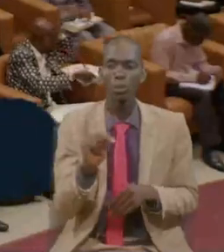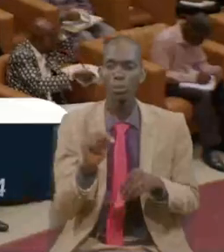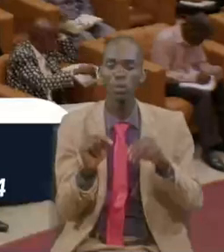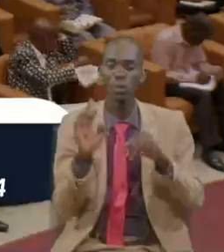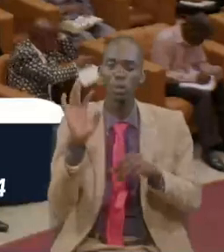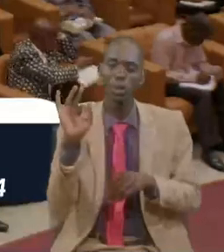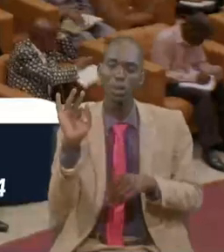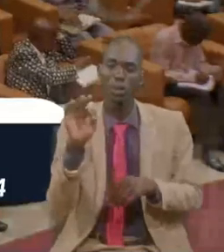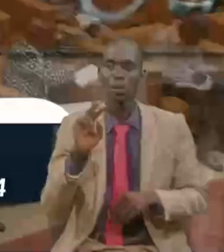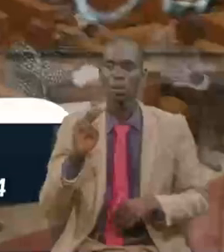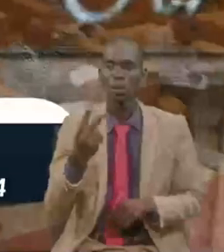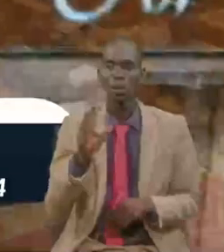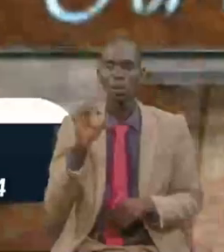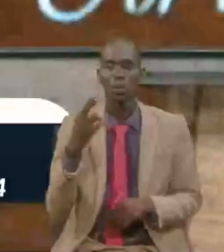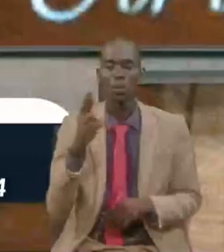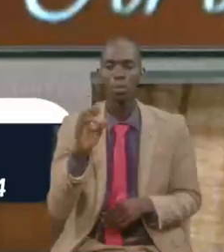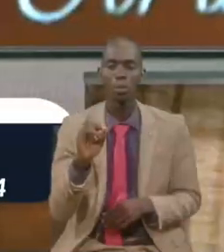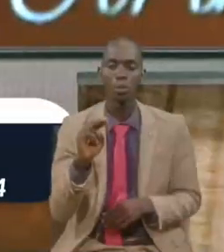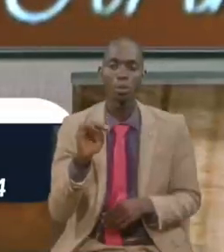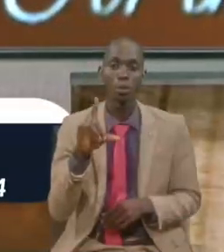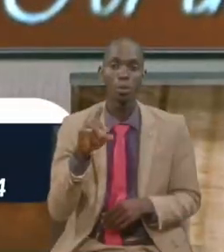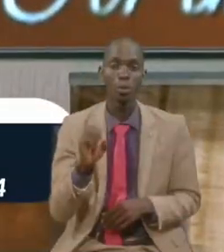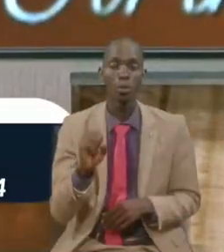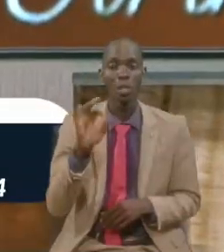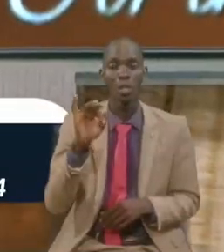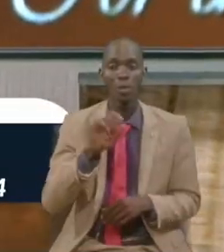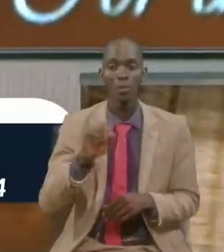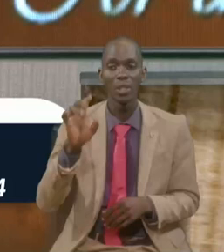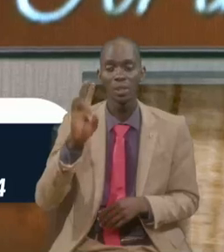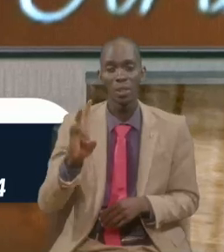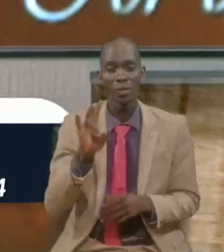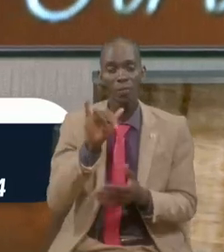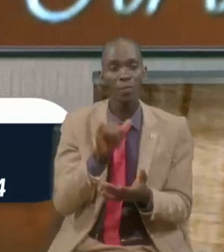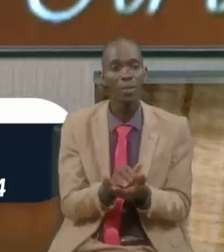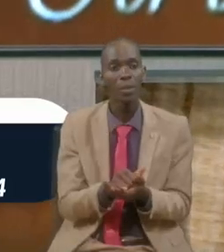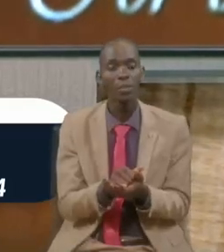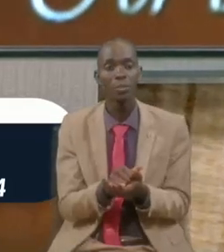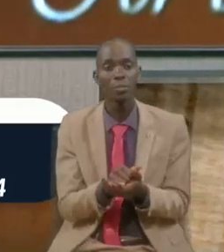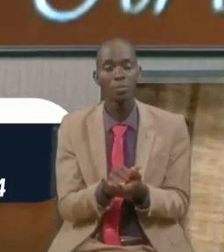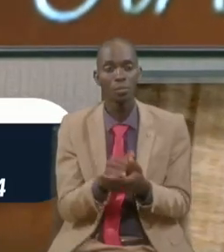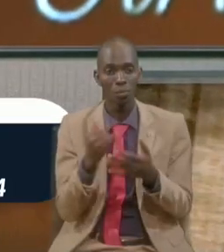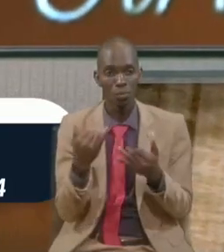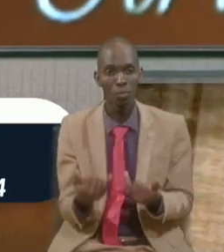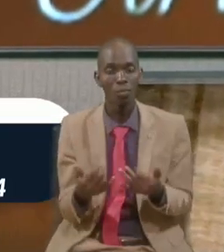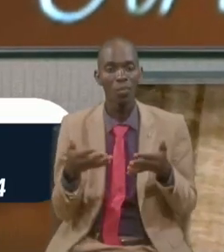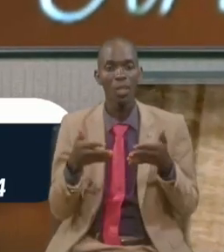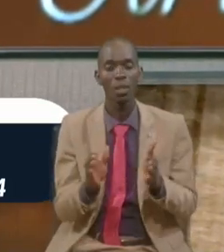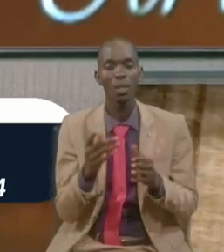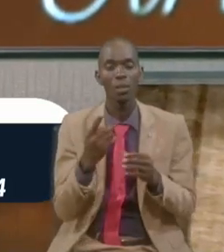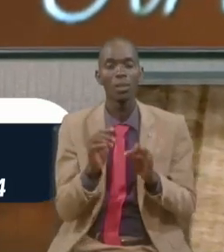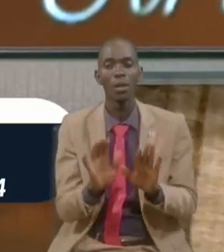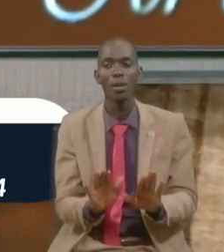19. Deuxième chronique 19, verset